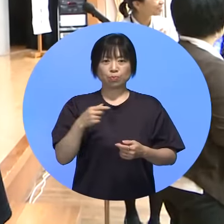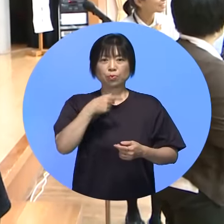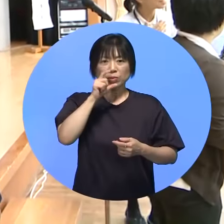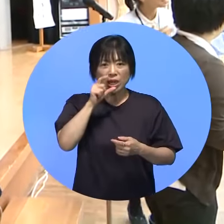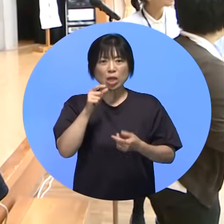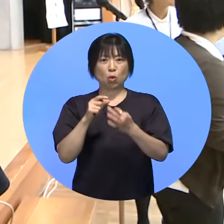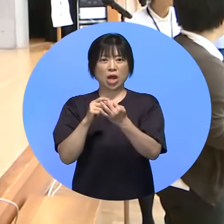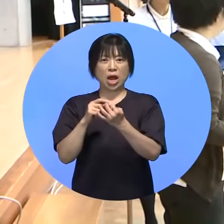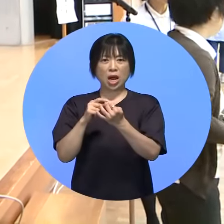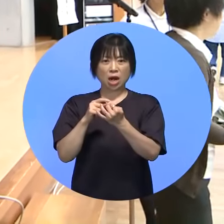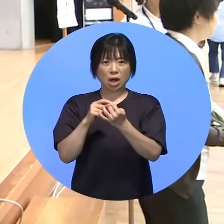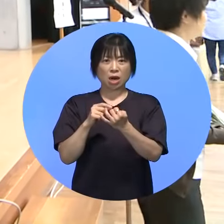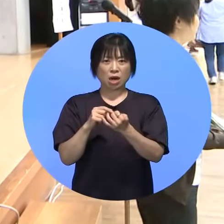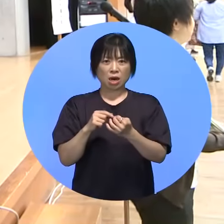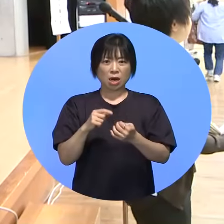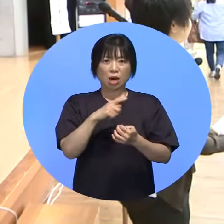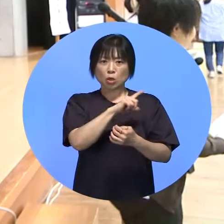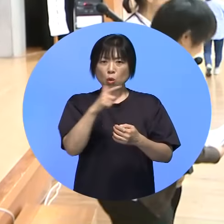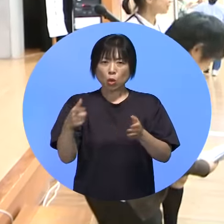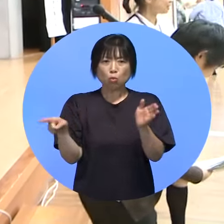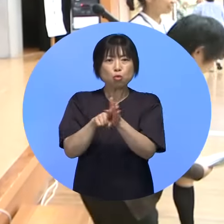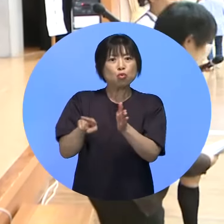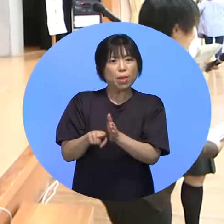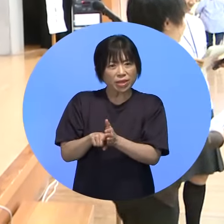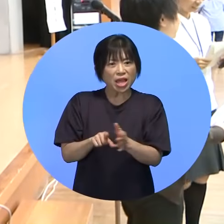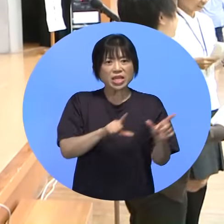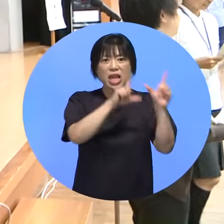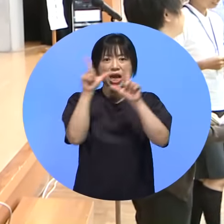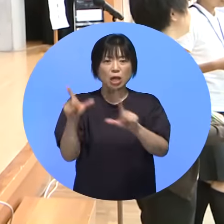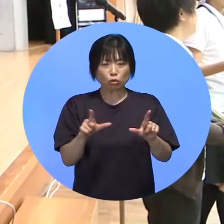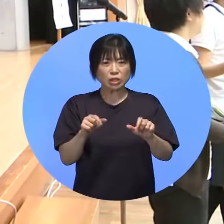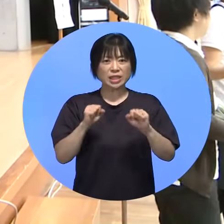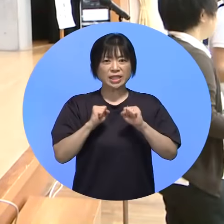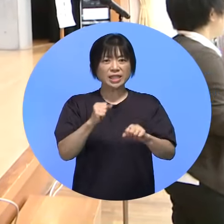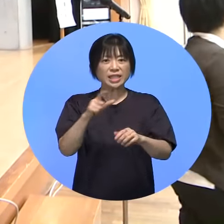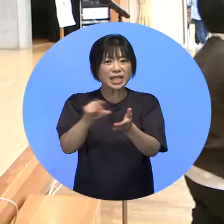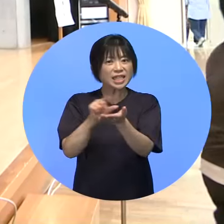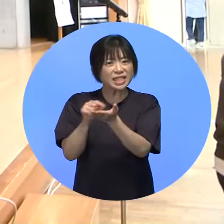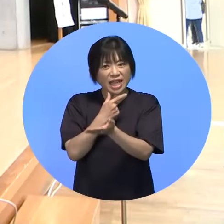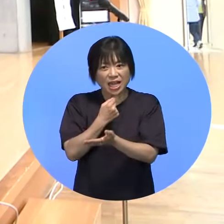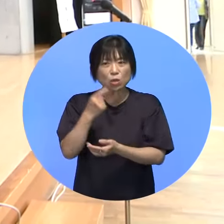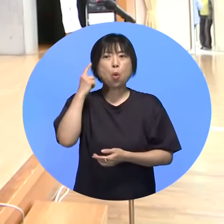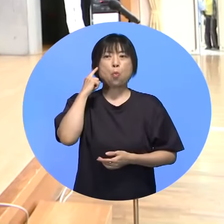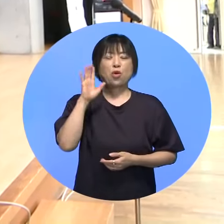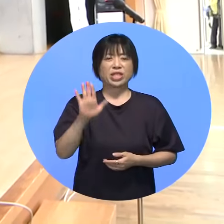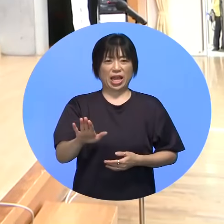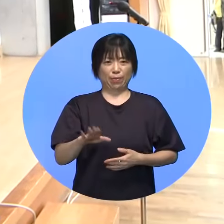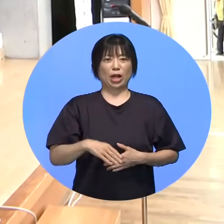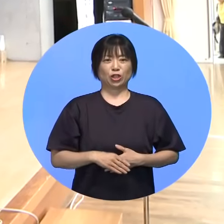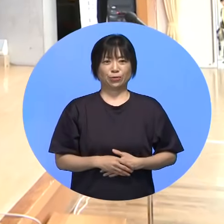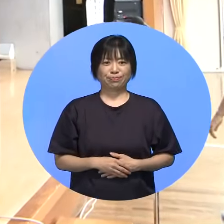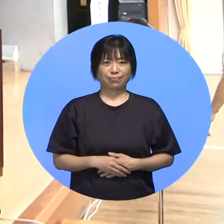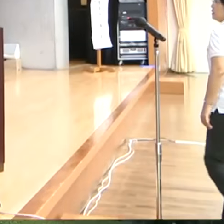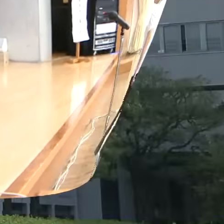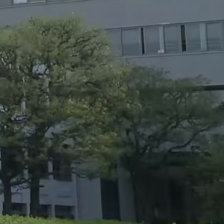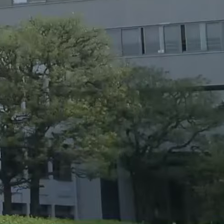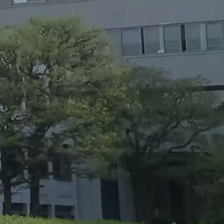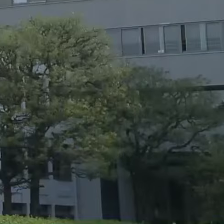晩酌のこととかいろんなことも含めぷ生活にまあを生かしていきたいというふうに思います